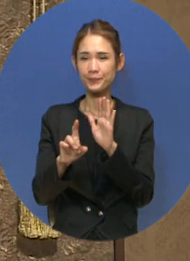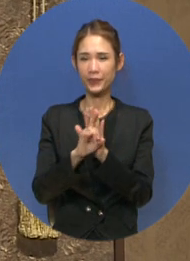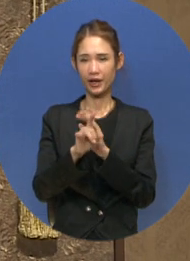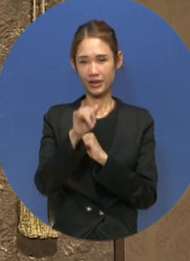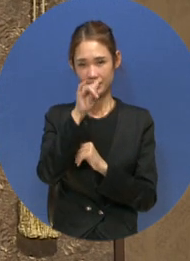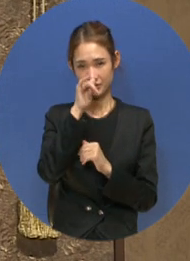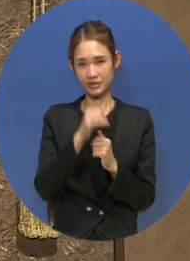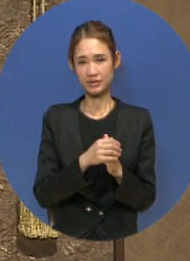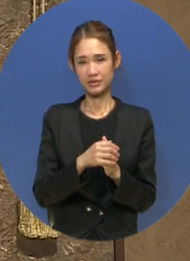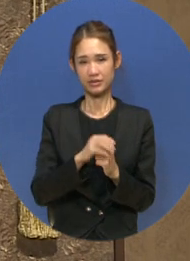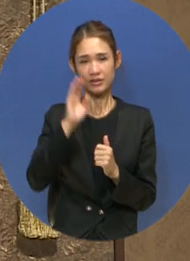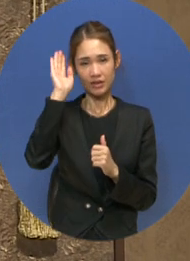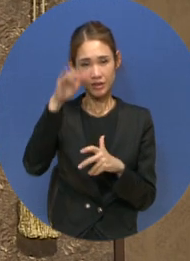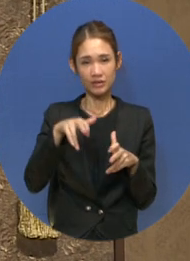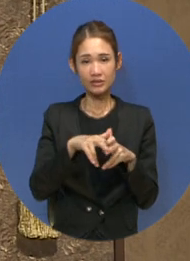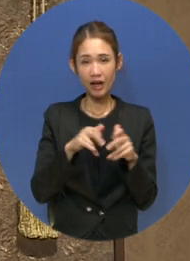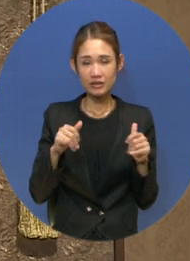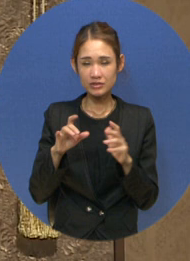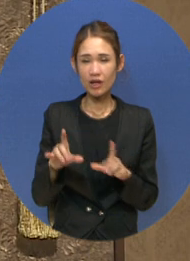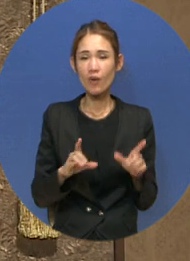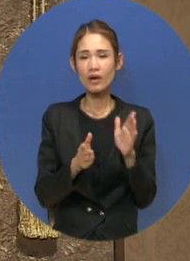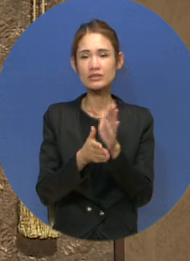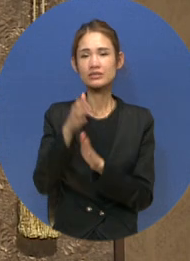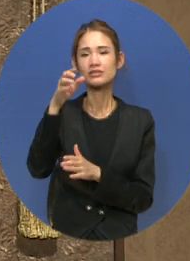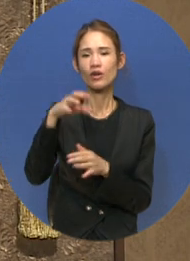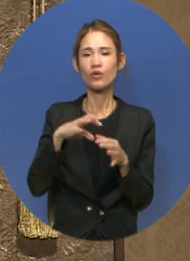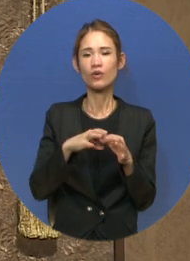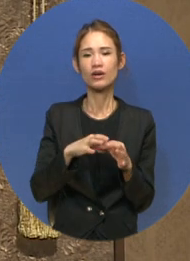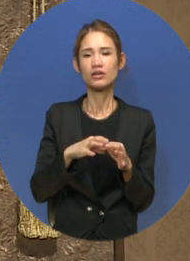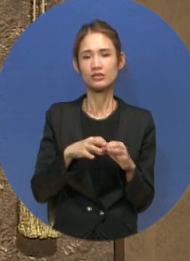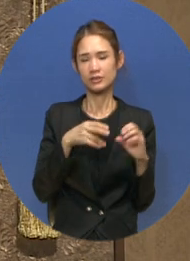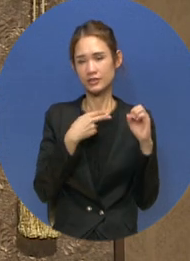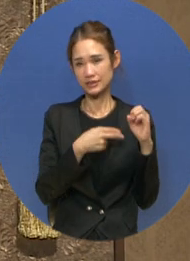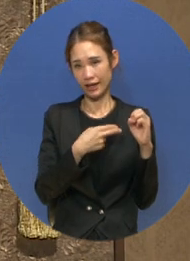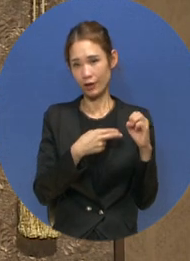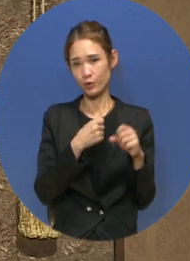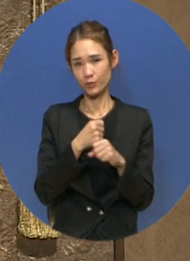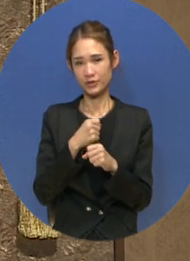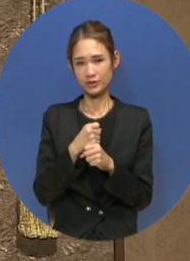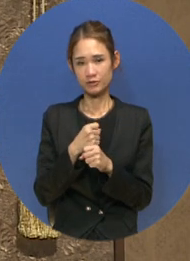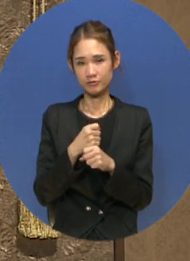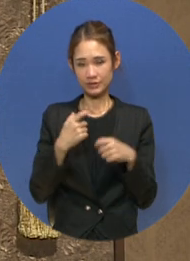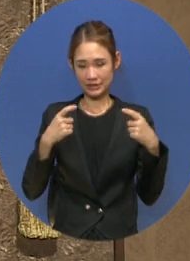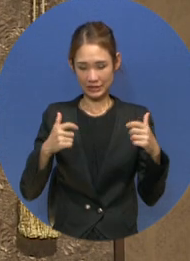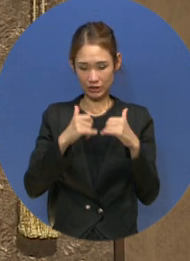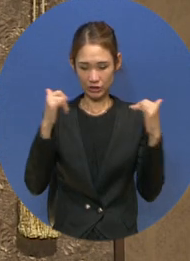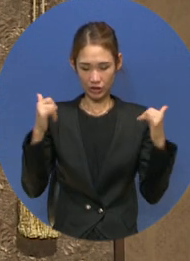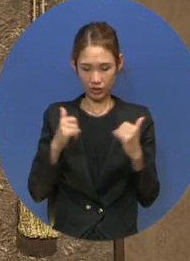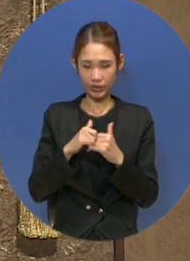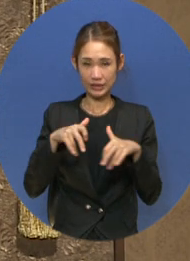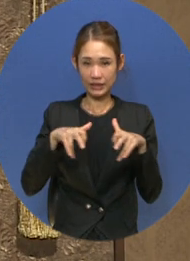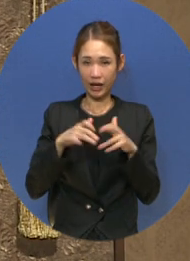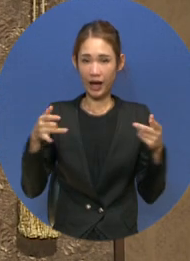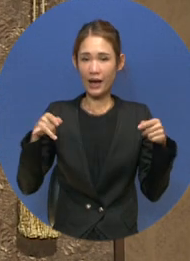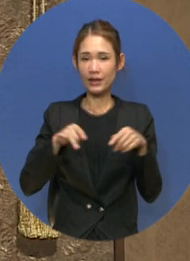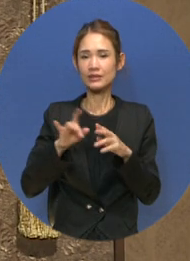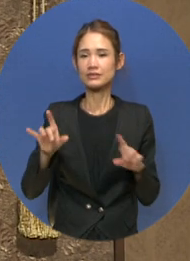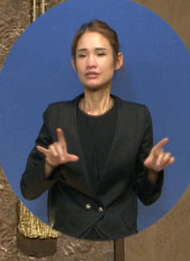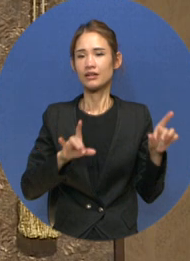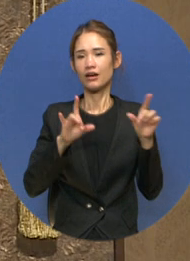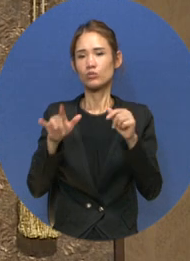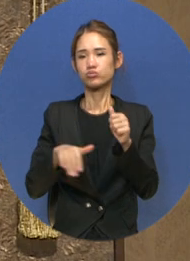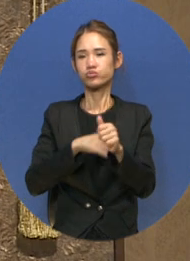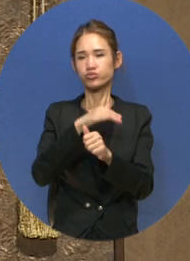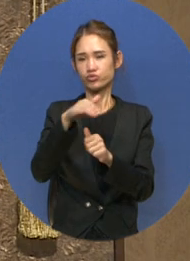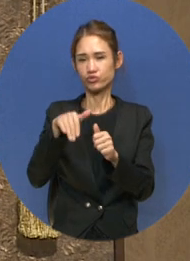이제는 장애인 생활시설에 대한 부분들을 제로로 만들고 네. 지역사회가 장애인들과 함께 살아가는